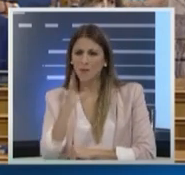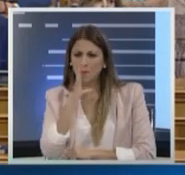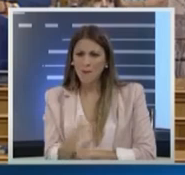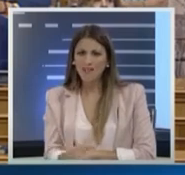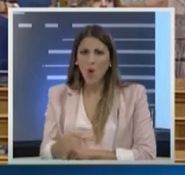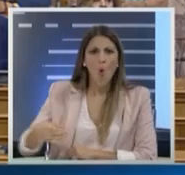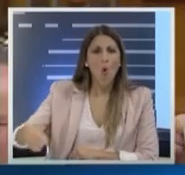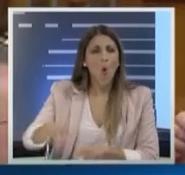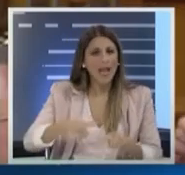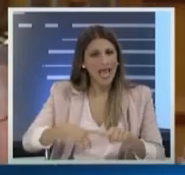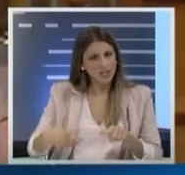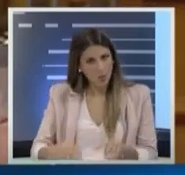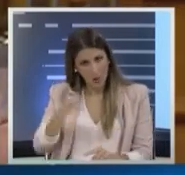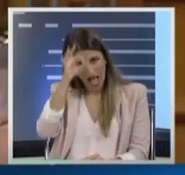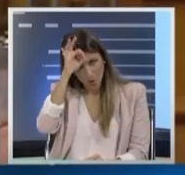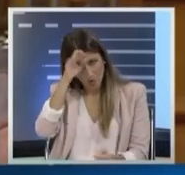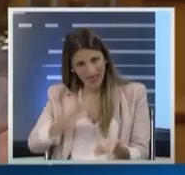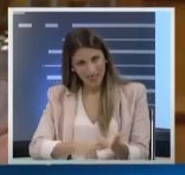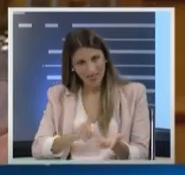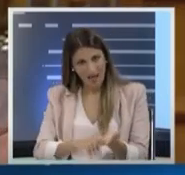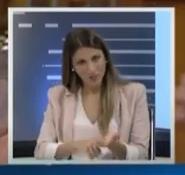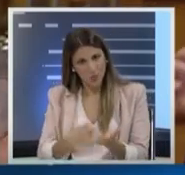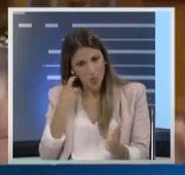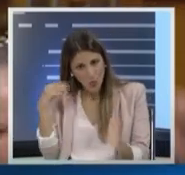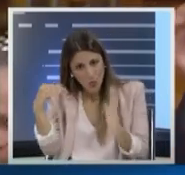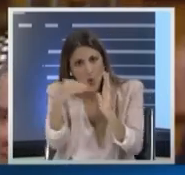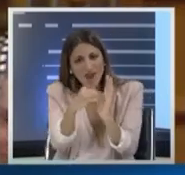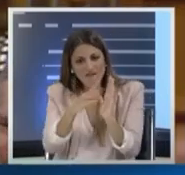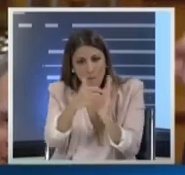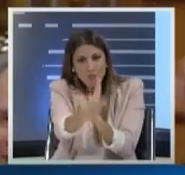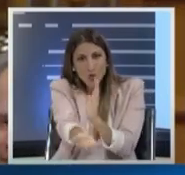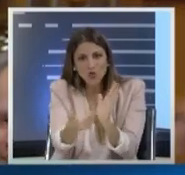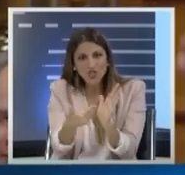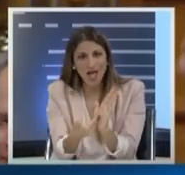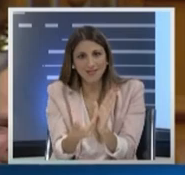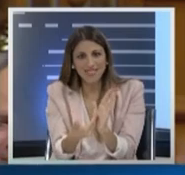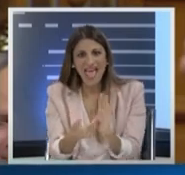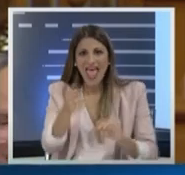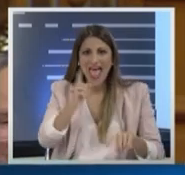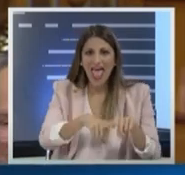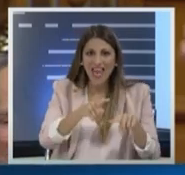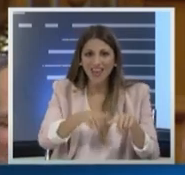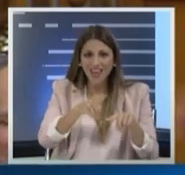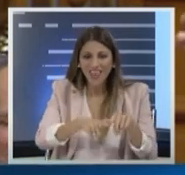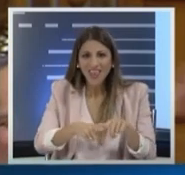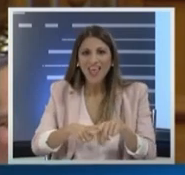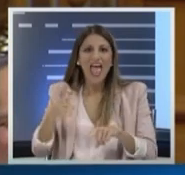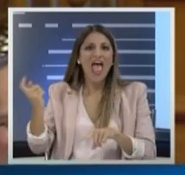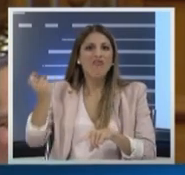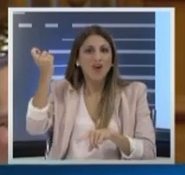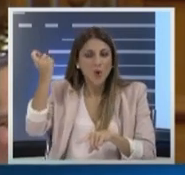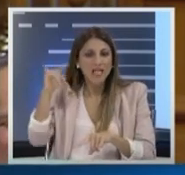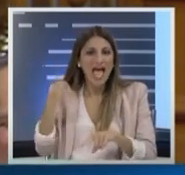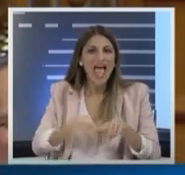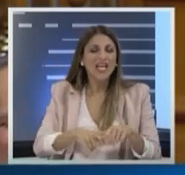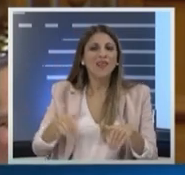την πραγματικότητα τόσο να τη διαστρεβλώσετε? Έχει ο κάθε Έλληνας πολίτης δελτίο αστυνομικής ταυτότητας, μπορεί